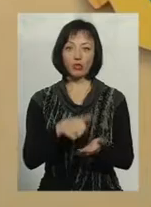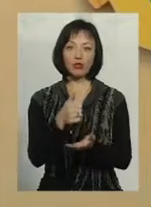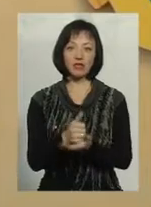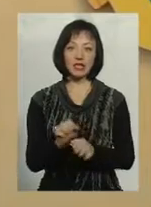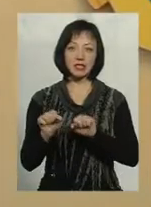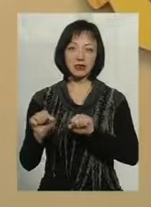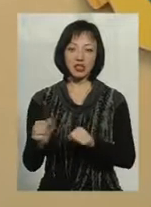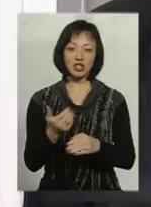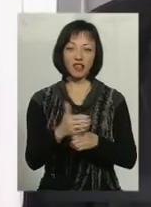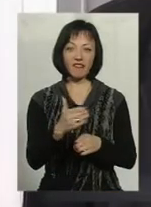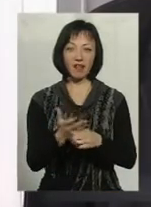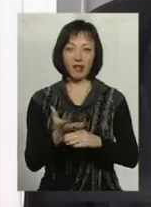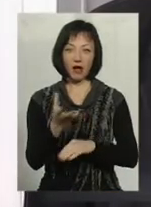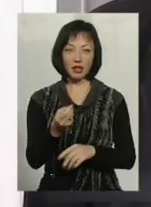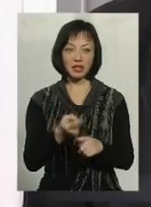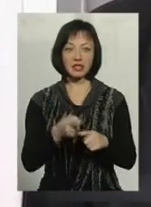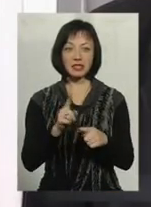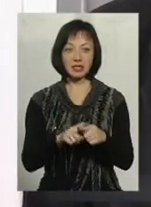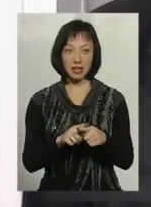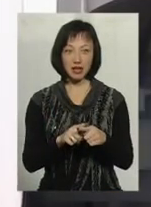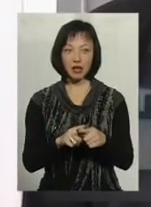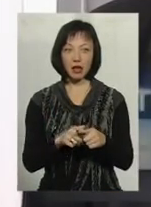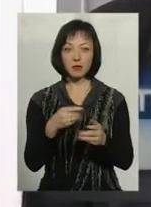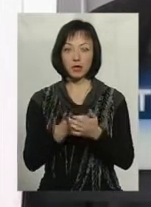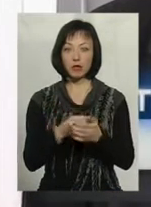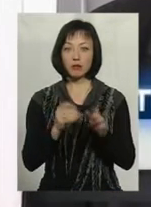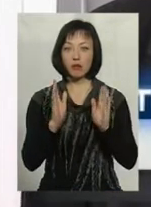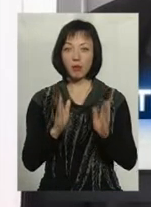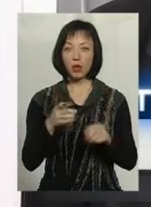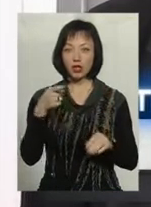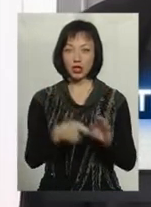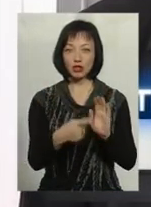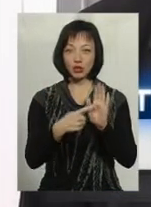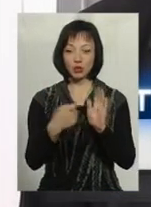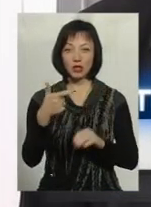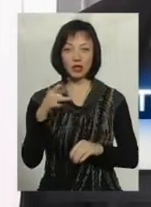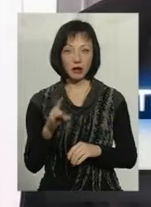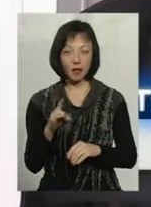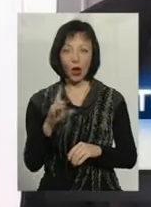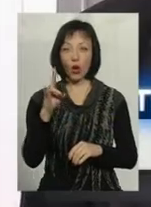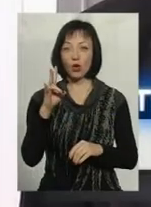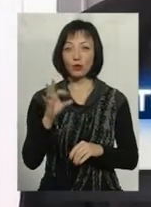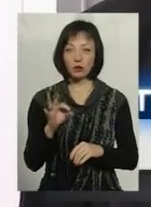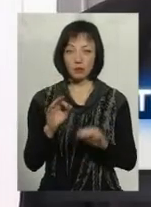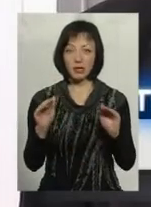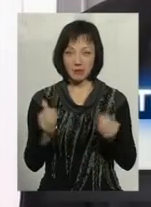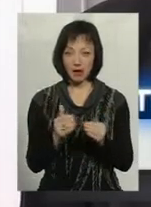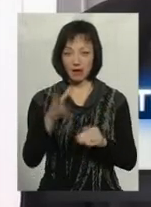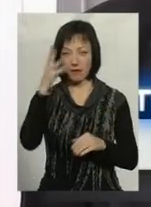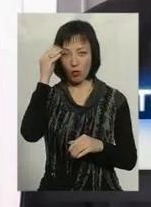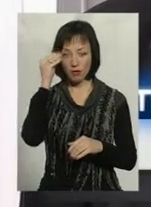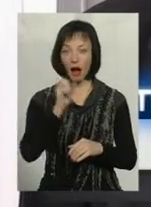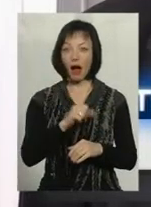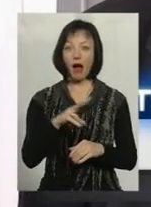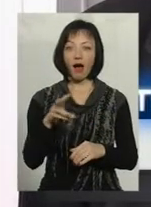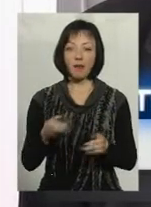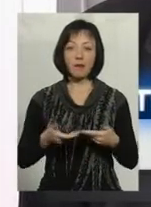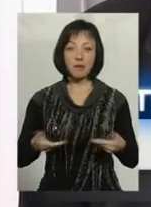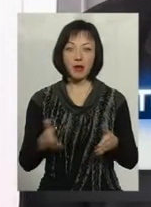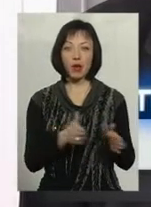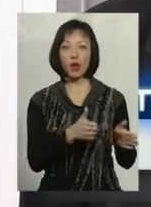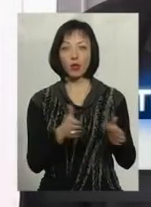два рази, і це буде просто непосильна ноша малому і середньому бізнесу. Власне, малий, середній